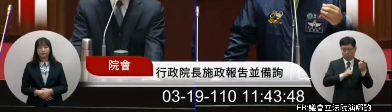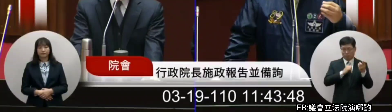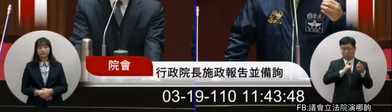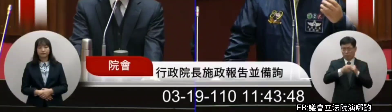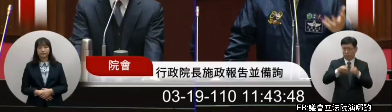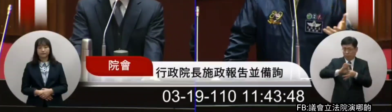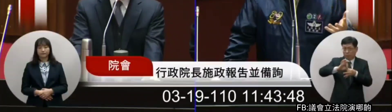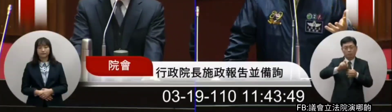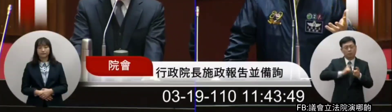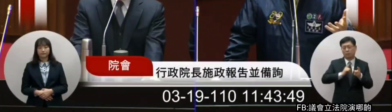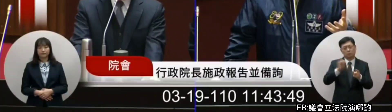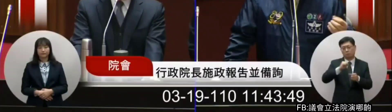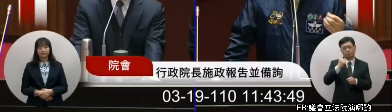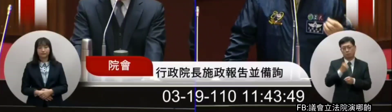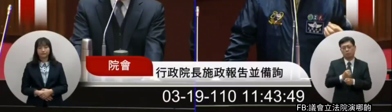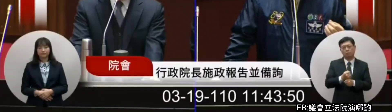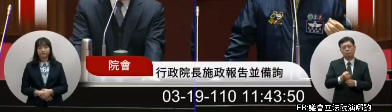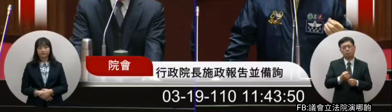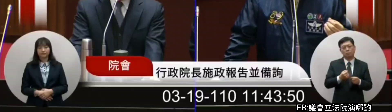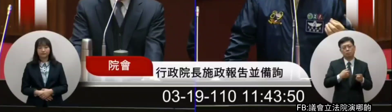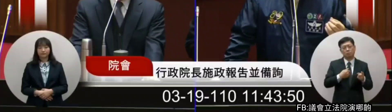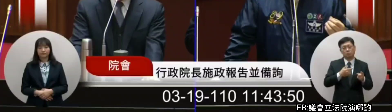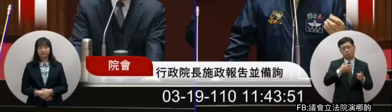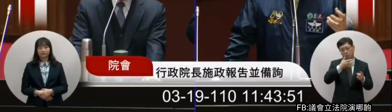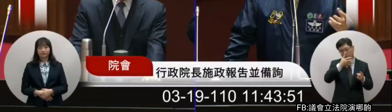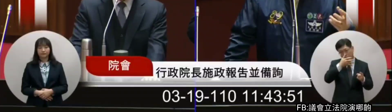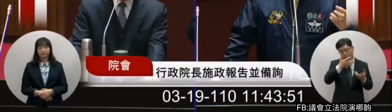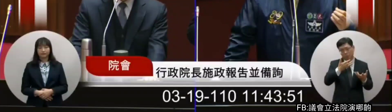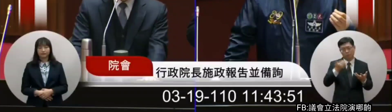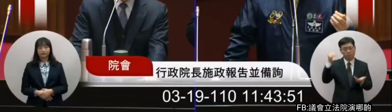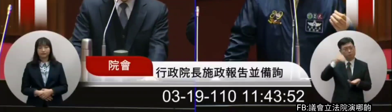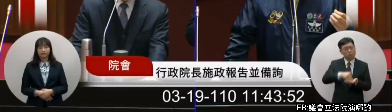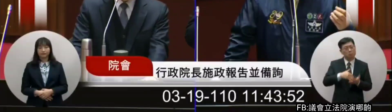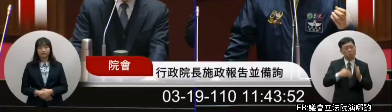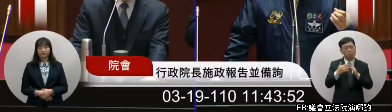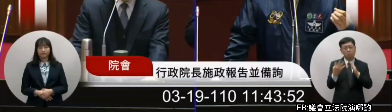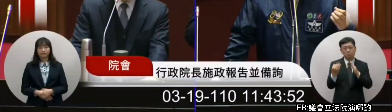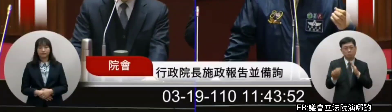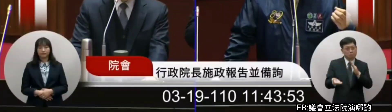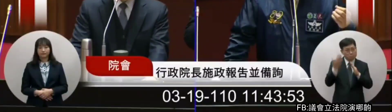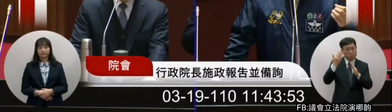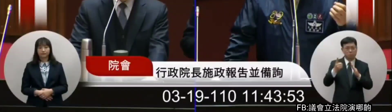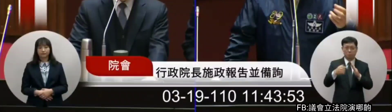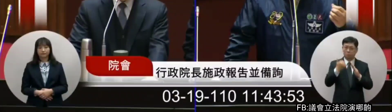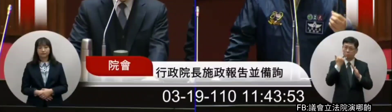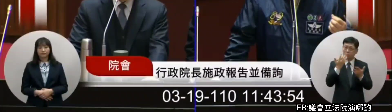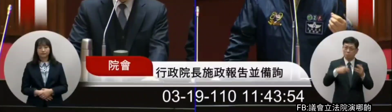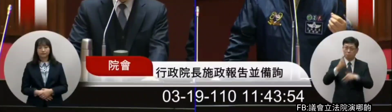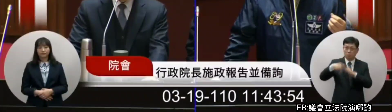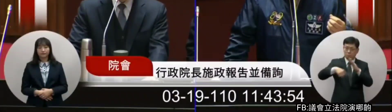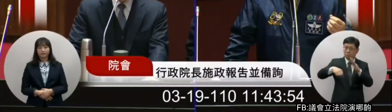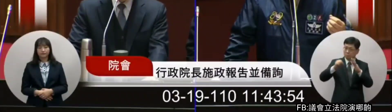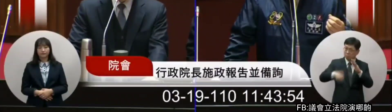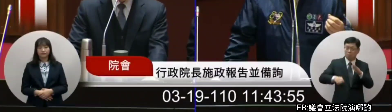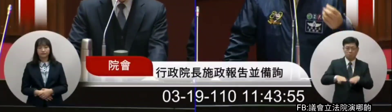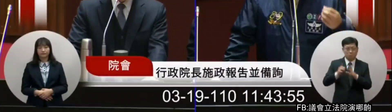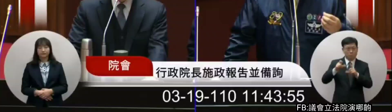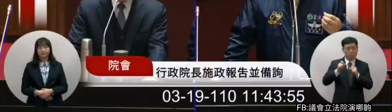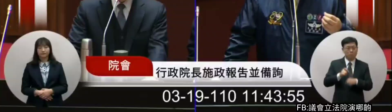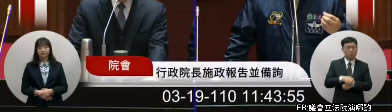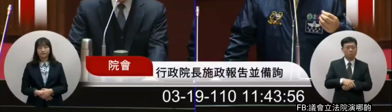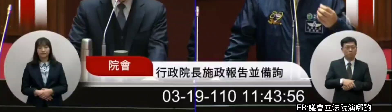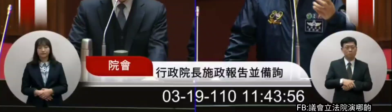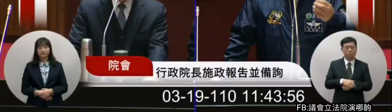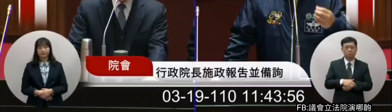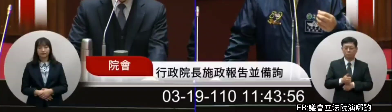房税都不愿意的话，那到底要多少间房子行政院才愿意实施？当